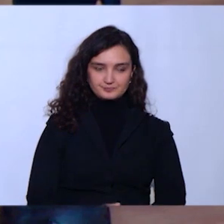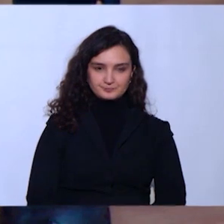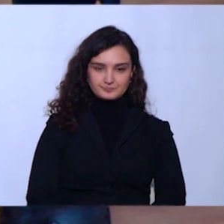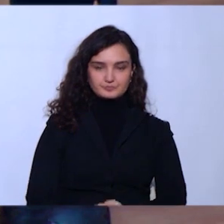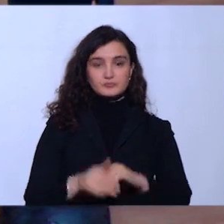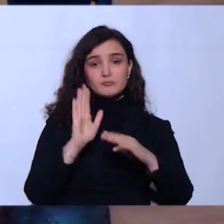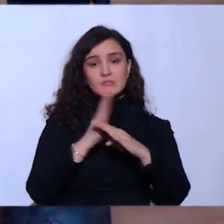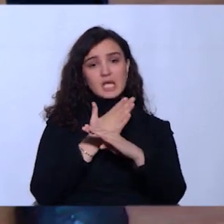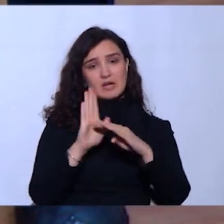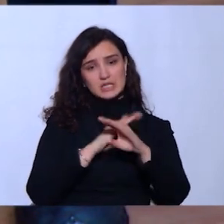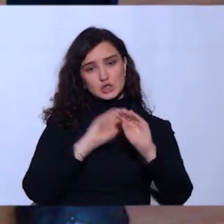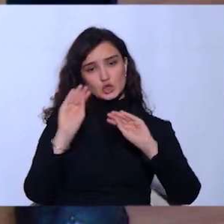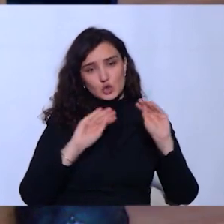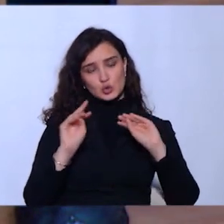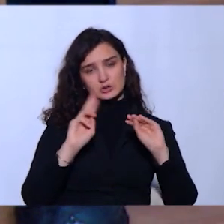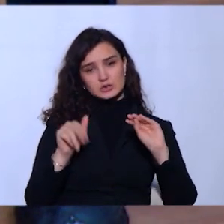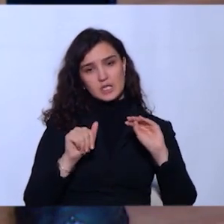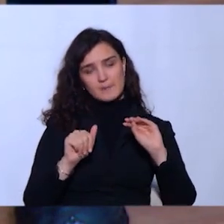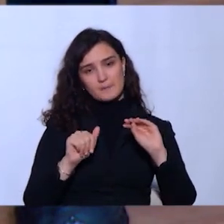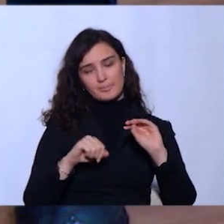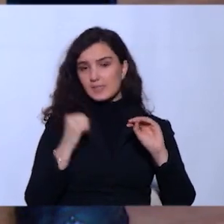გავანაწილოთ კომპოზიციურად და საგნების